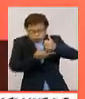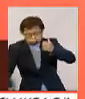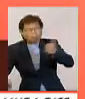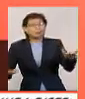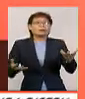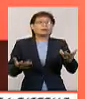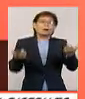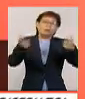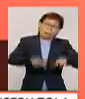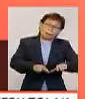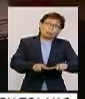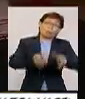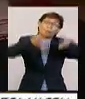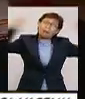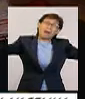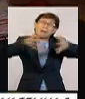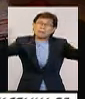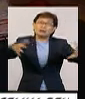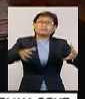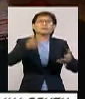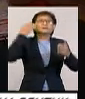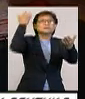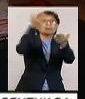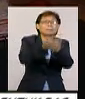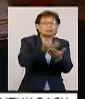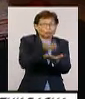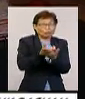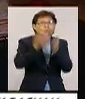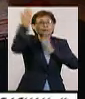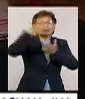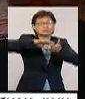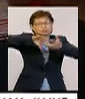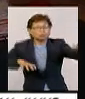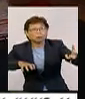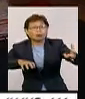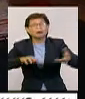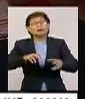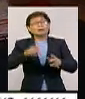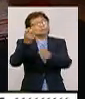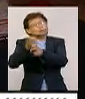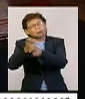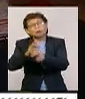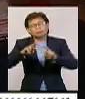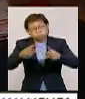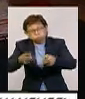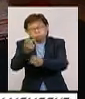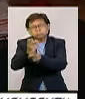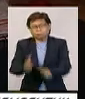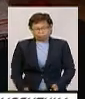sehingga merosakkan ekonomi negara, sehingga menyusahkan kehidupan rakyat.